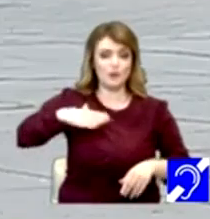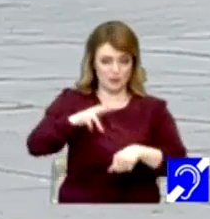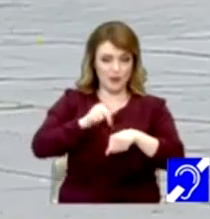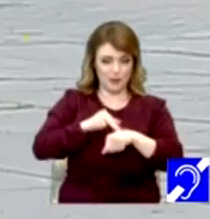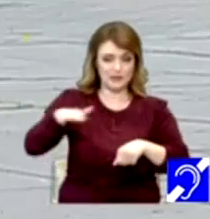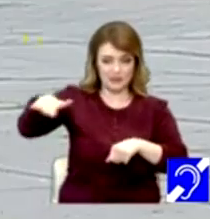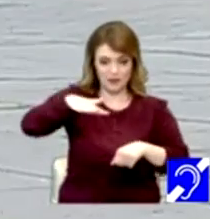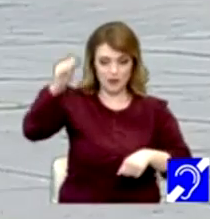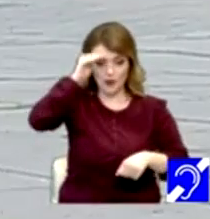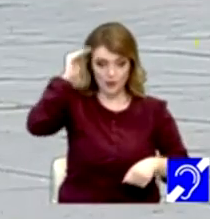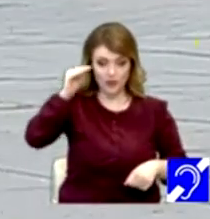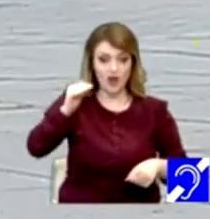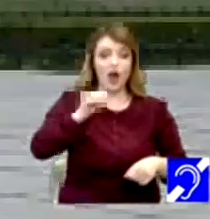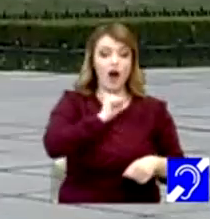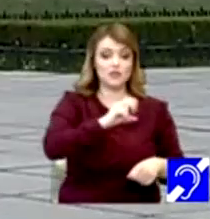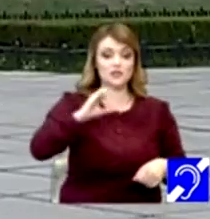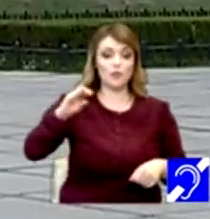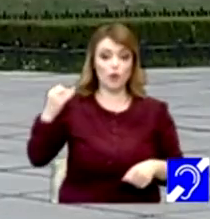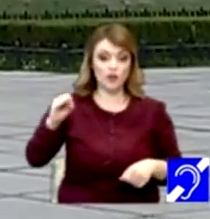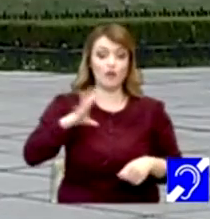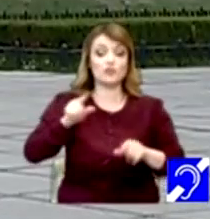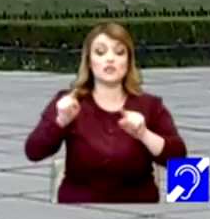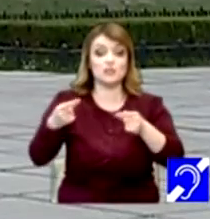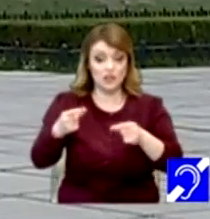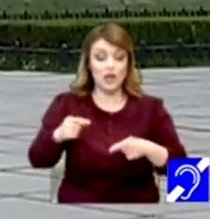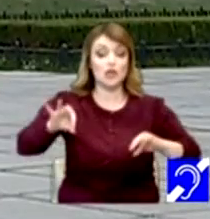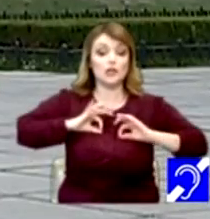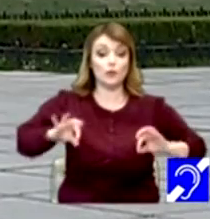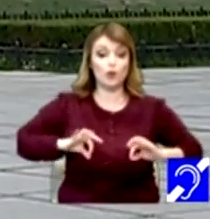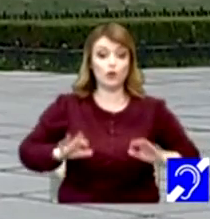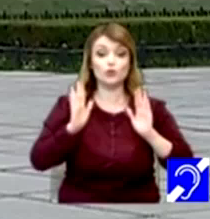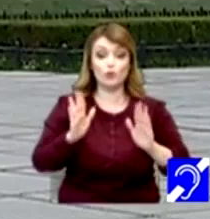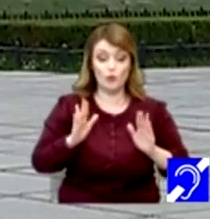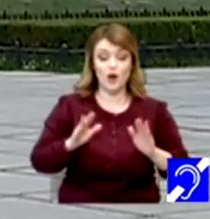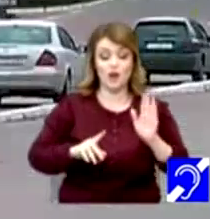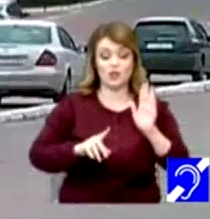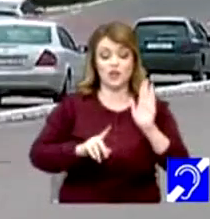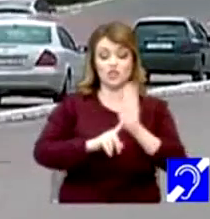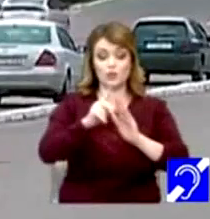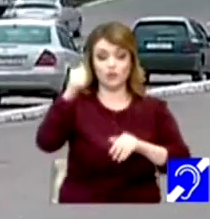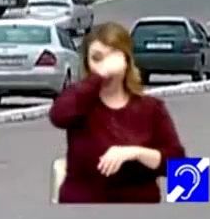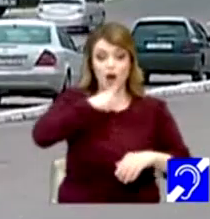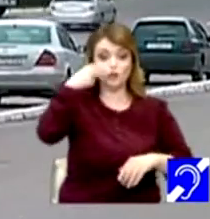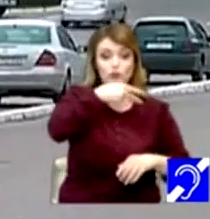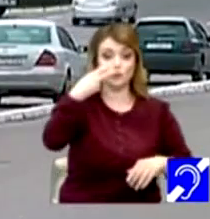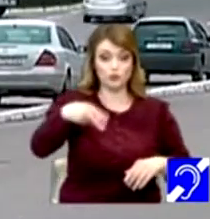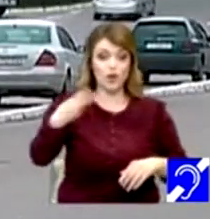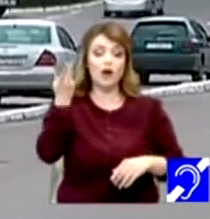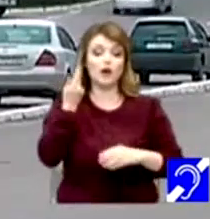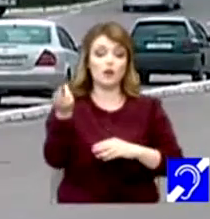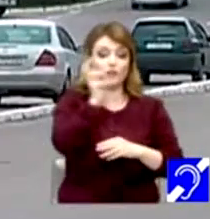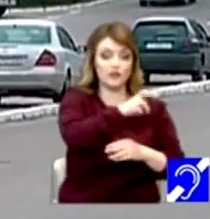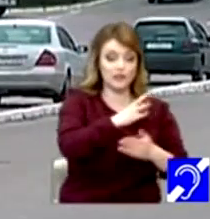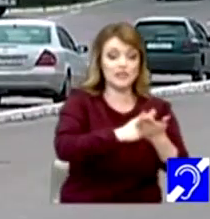milițian din regiunea transnistreană, Andrei Samoni, a fost reținut de procurori abia la începutul anului trecut, când s-a prezentat la